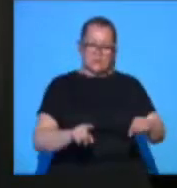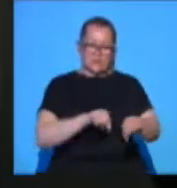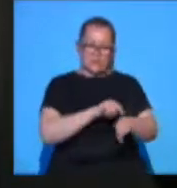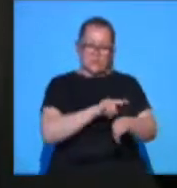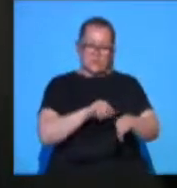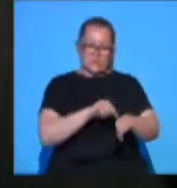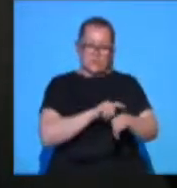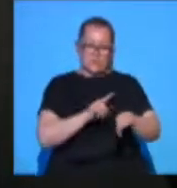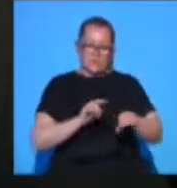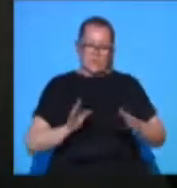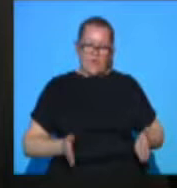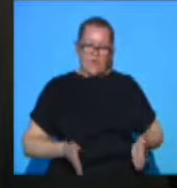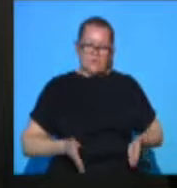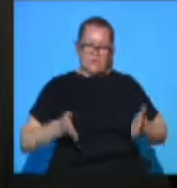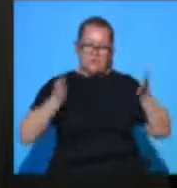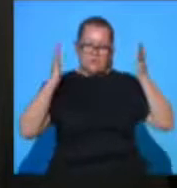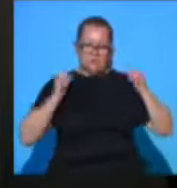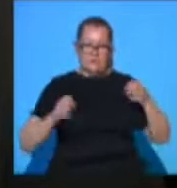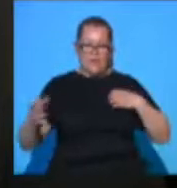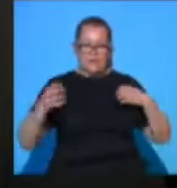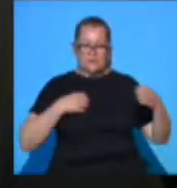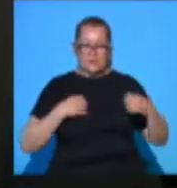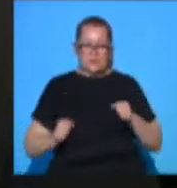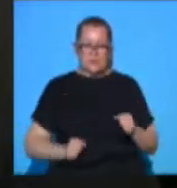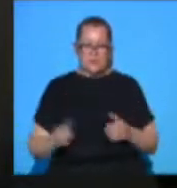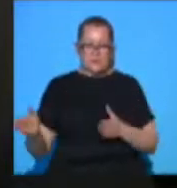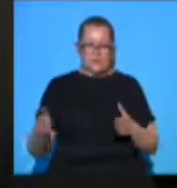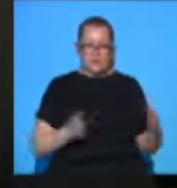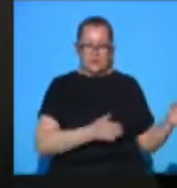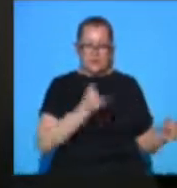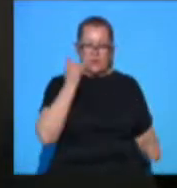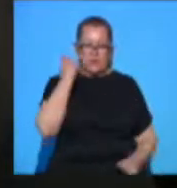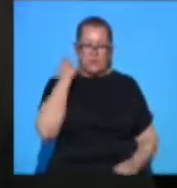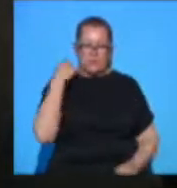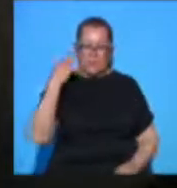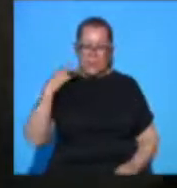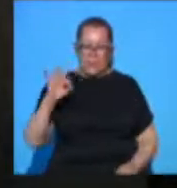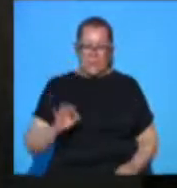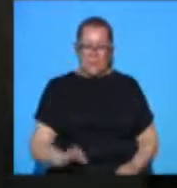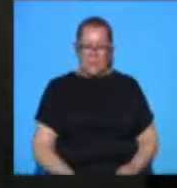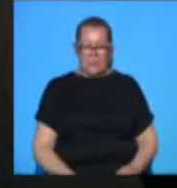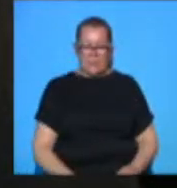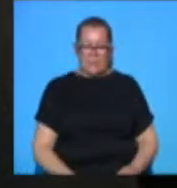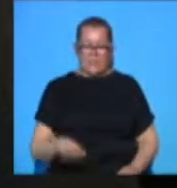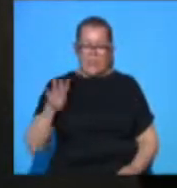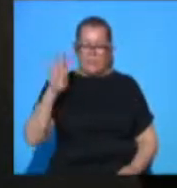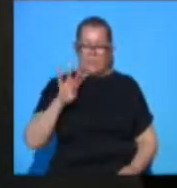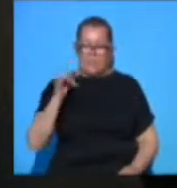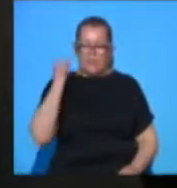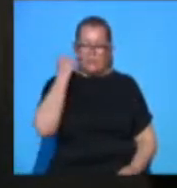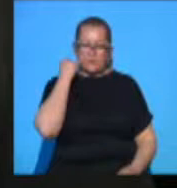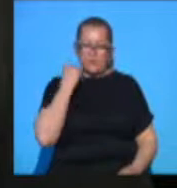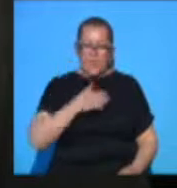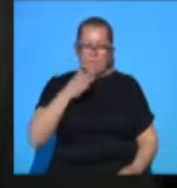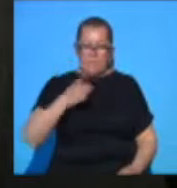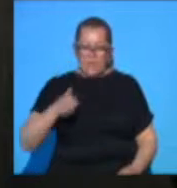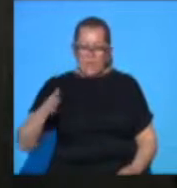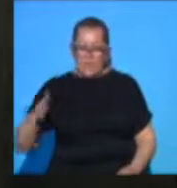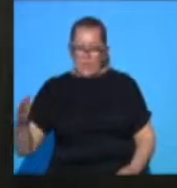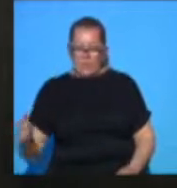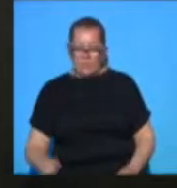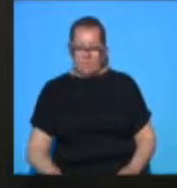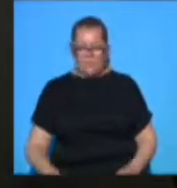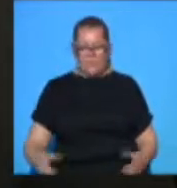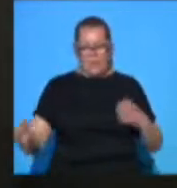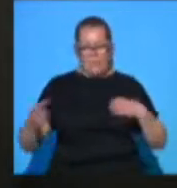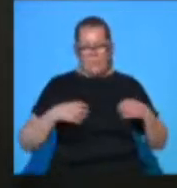de sărbătoare. Vom avea spectacole începând de dimineața de la 10 până la 4 dimineața, deci vom avea concerte,